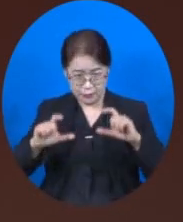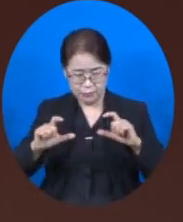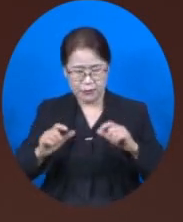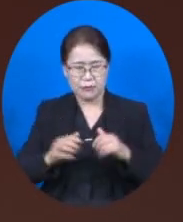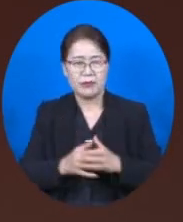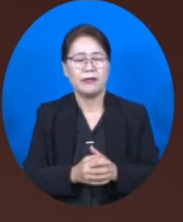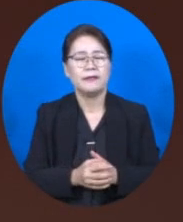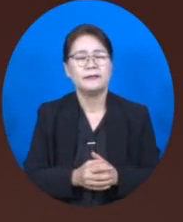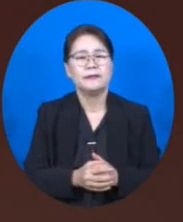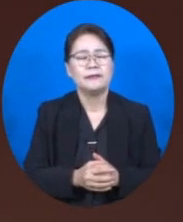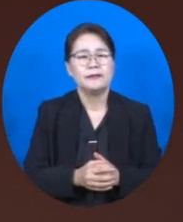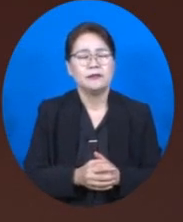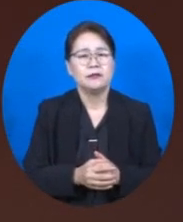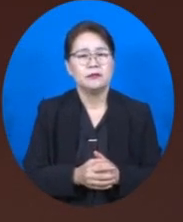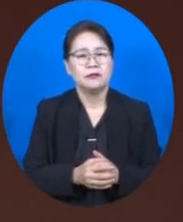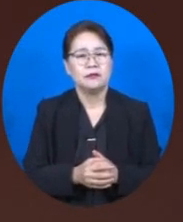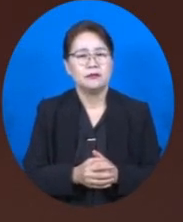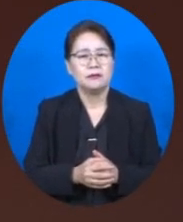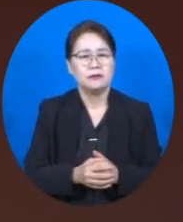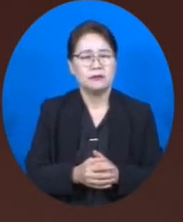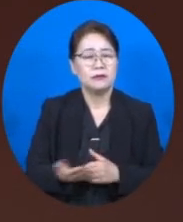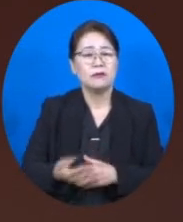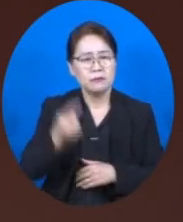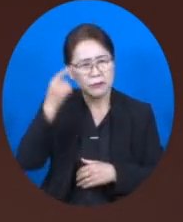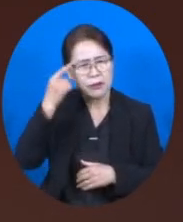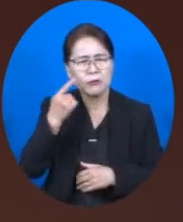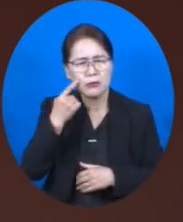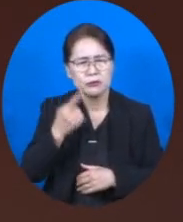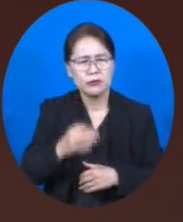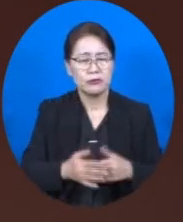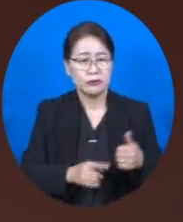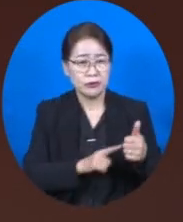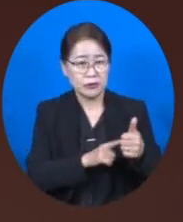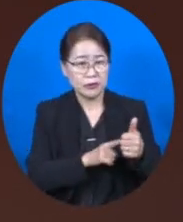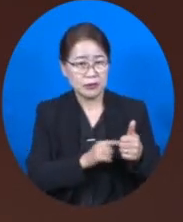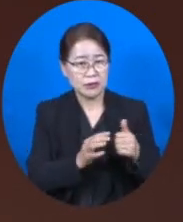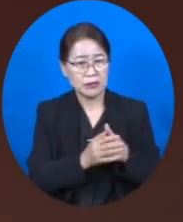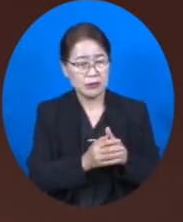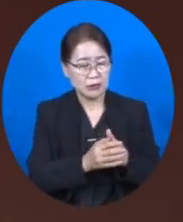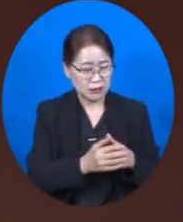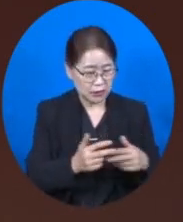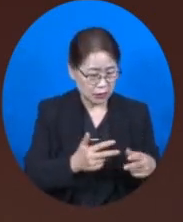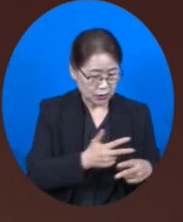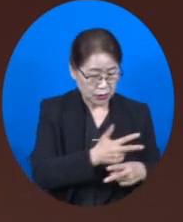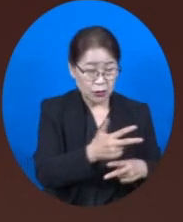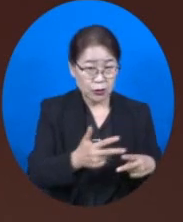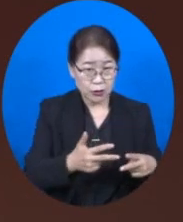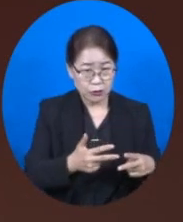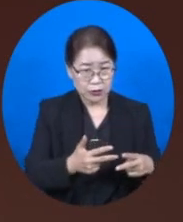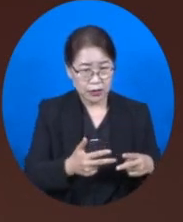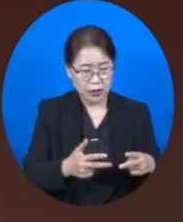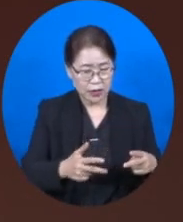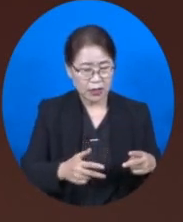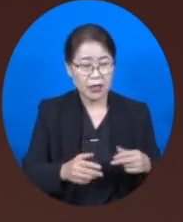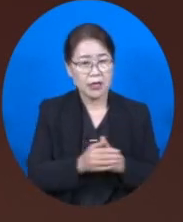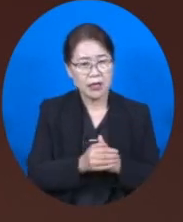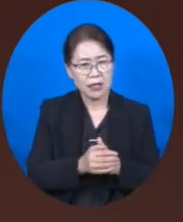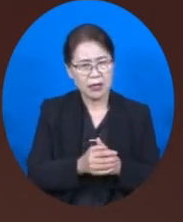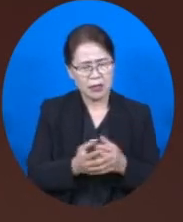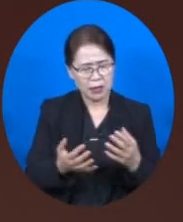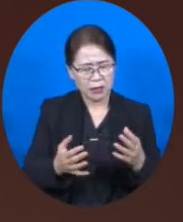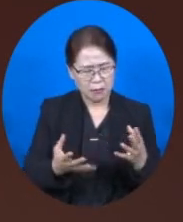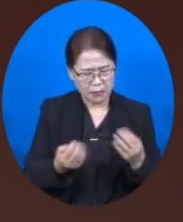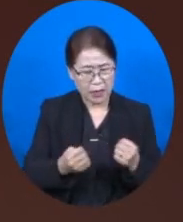것입니다 그런데 여러분 한번 생각해 보십시오 그 여리고성에 살고 있는 그 많은 사람 중에 한 사람도